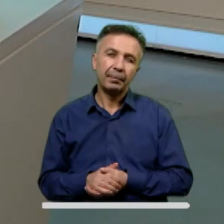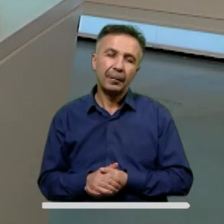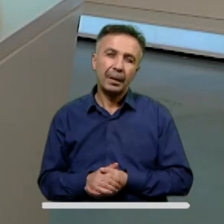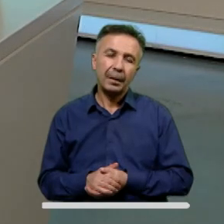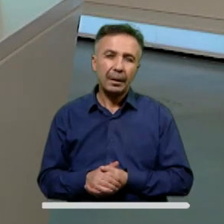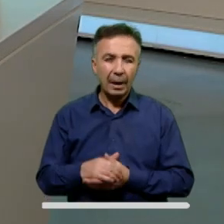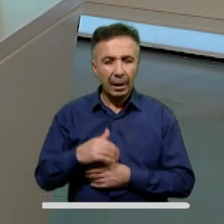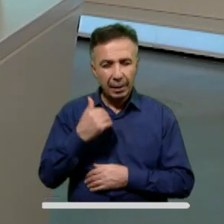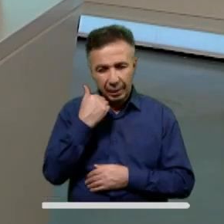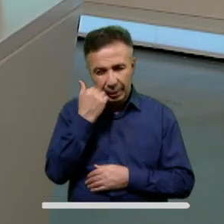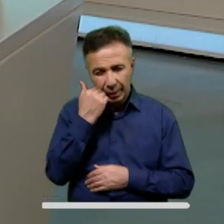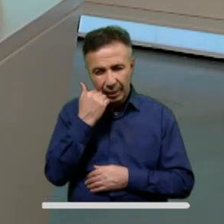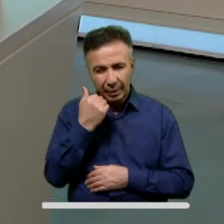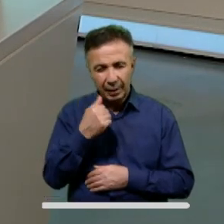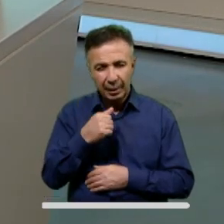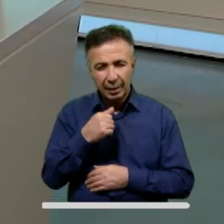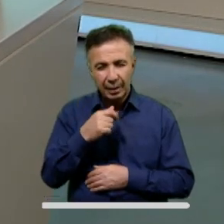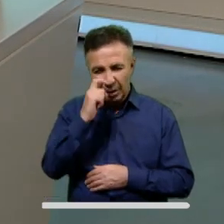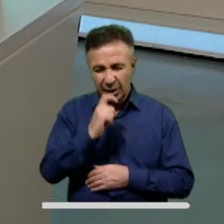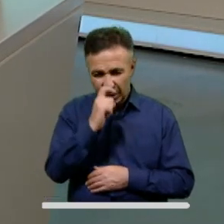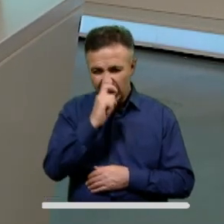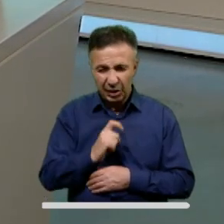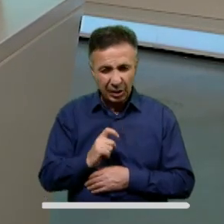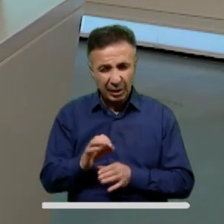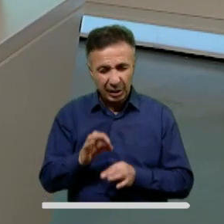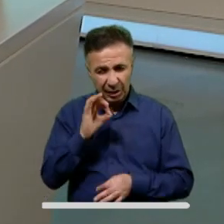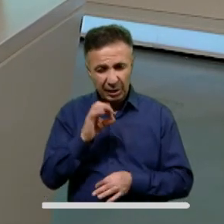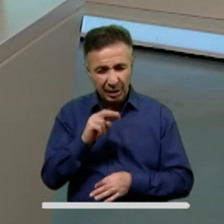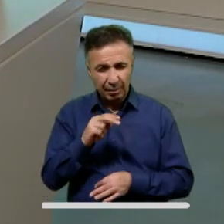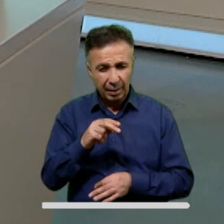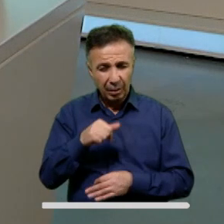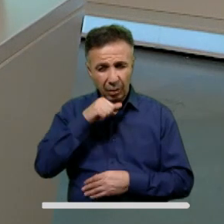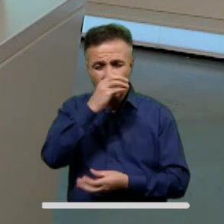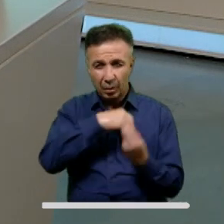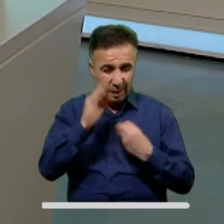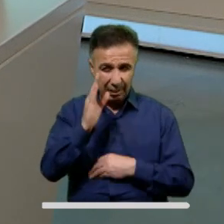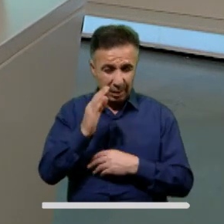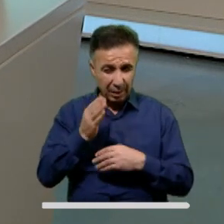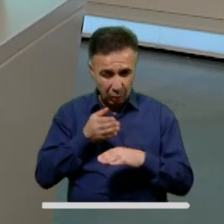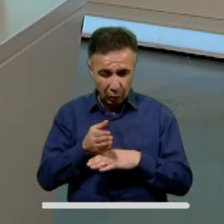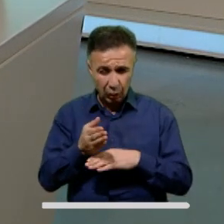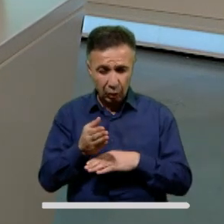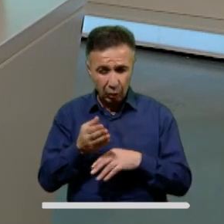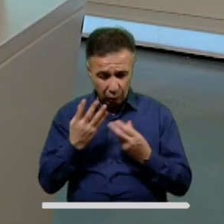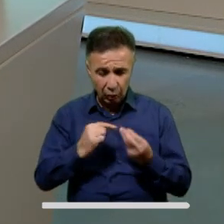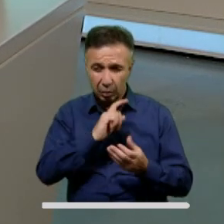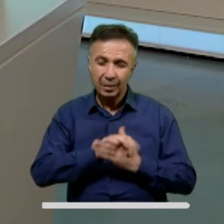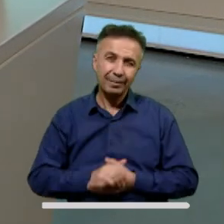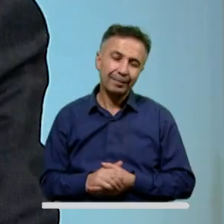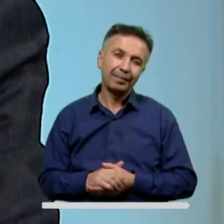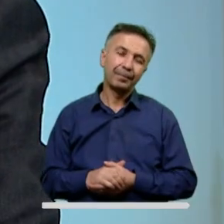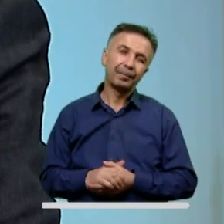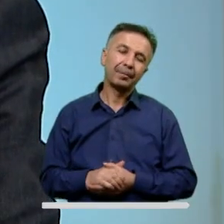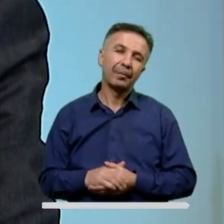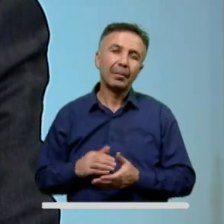yani Müslümanların zaman zaman böyle doğru olmayan, haçta bile hilelerimiz var değil mi? Daha